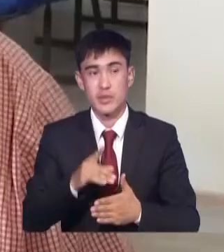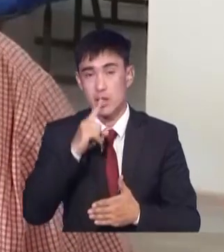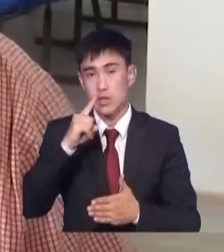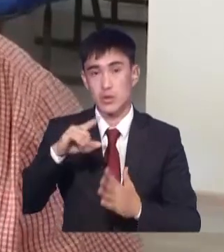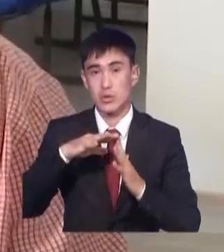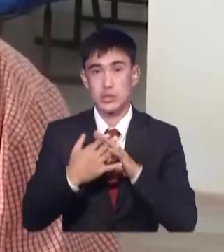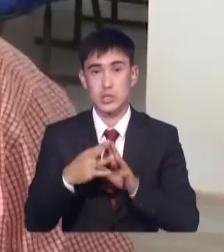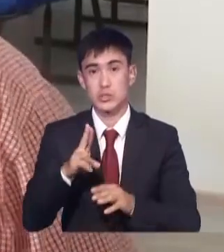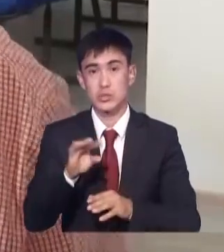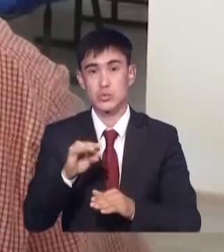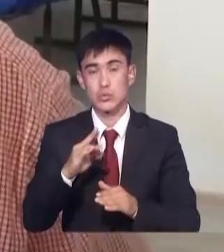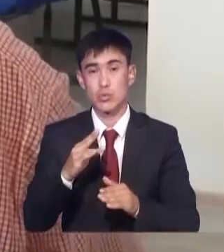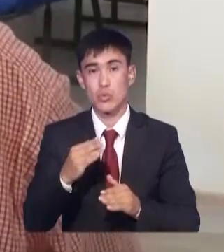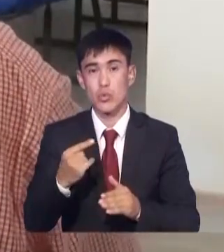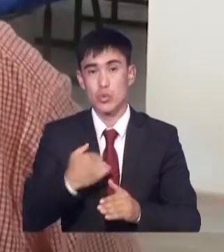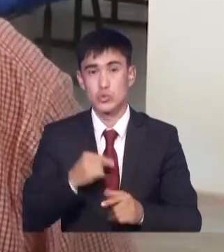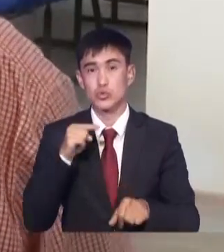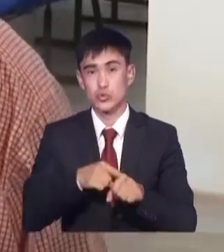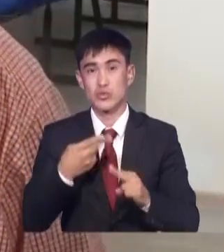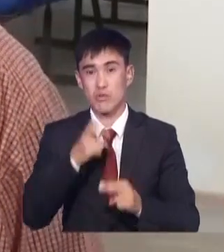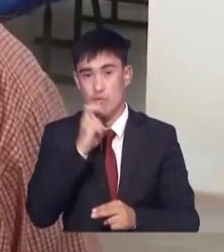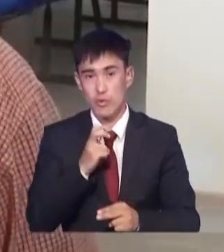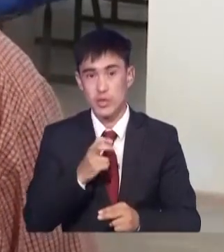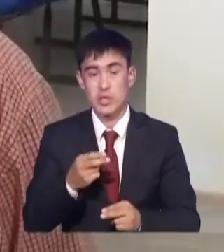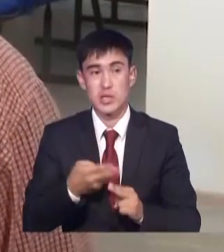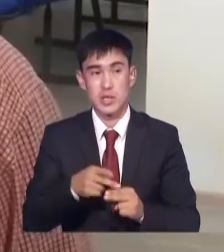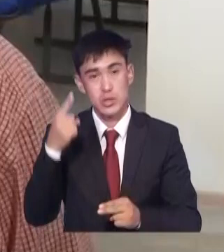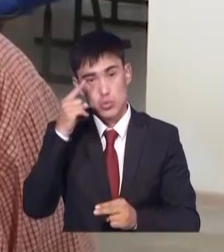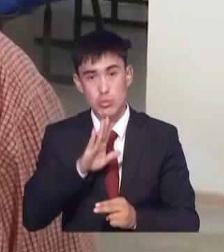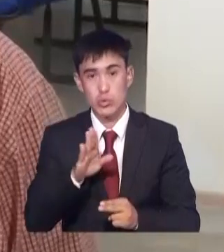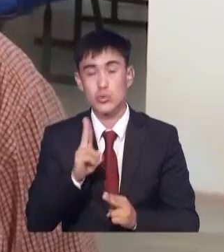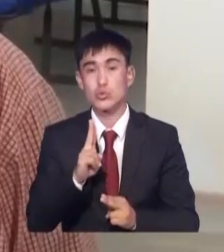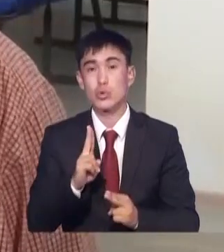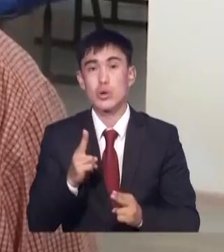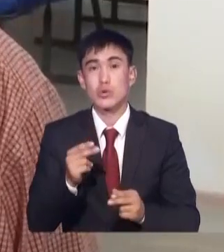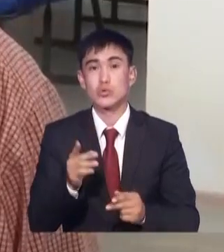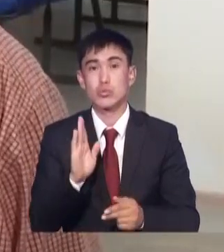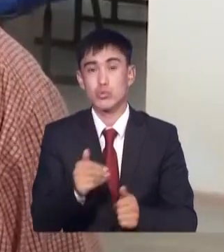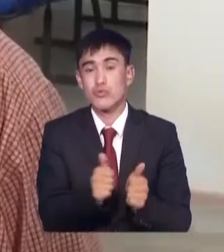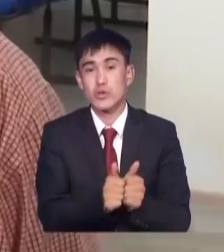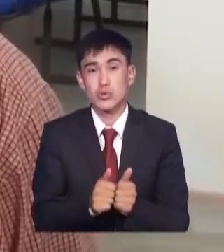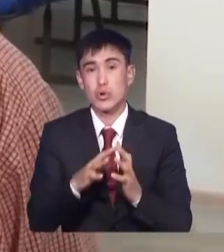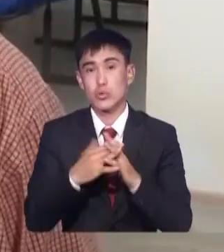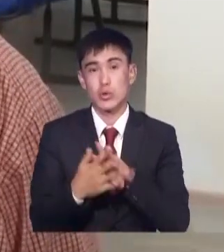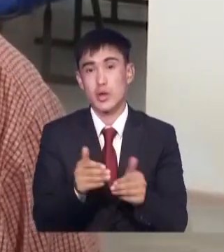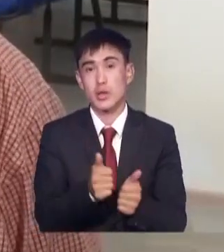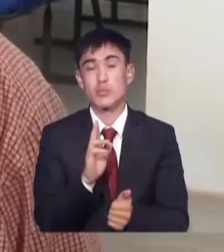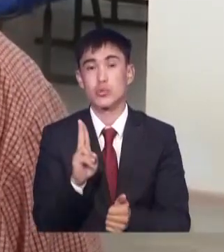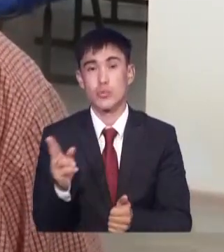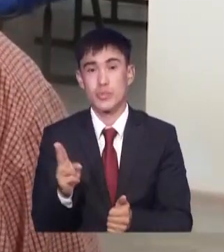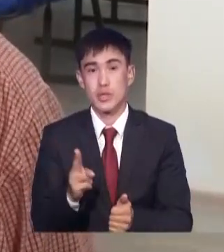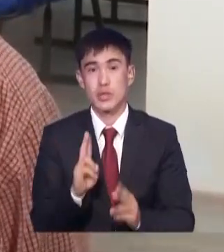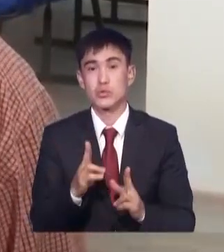отдалении от отстойников, но и у нас чувствуется эта вонь. Я даже представить не могу, что тогда творится в тех селах, что находятся рядом